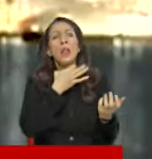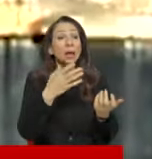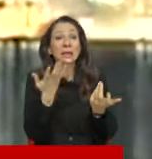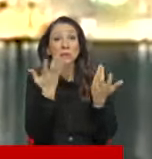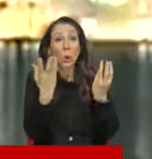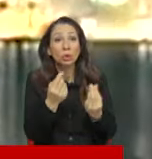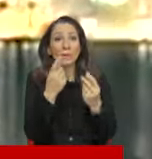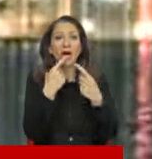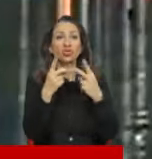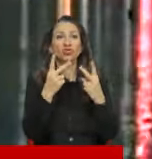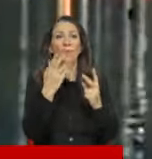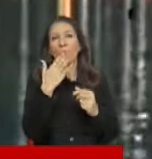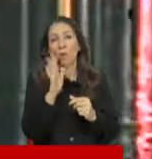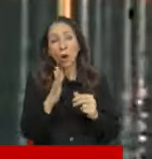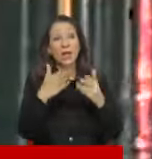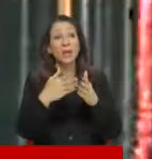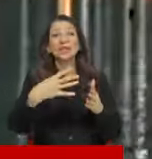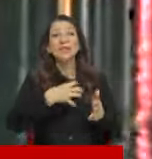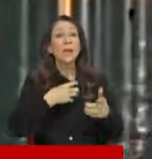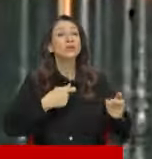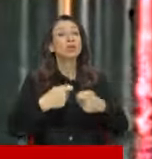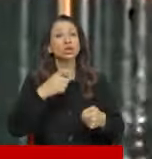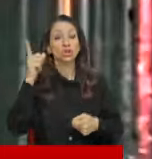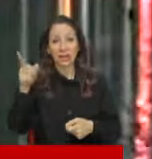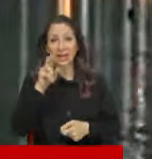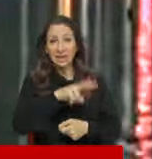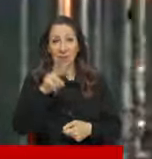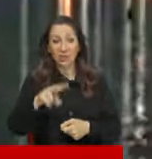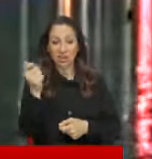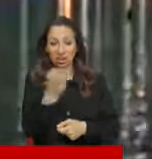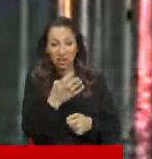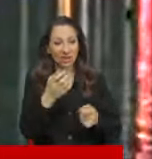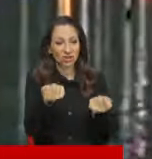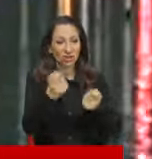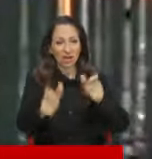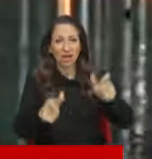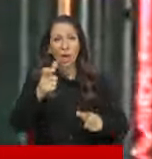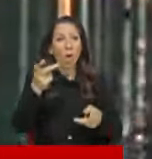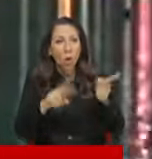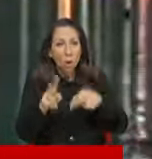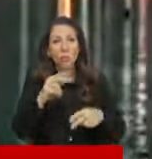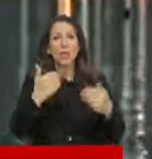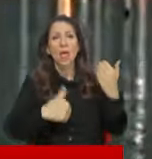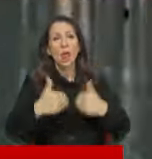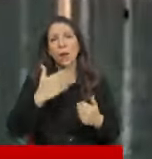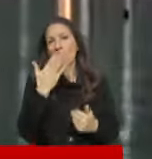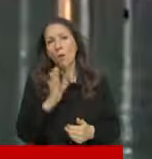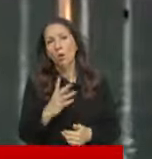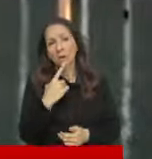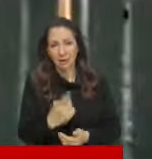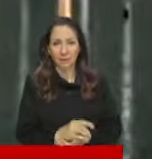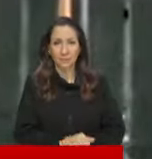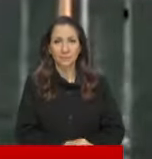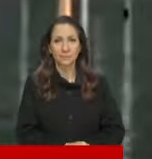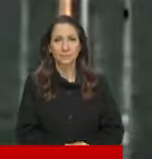ilgili bir ayrıntı yok geminin sahibi şirkette 22 kişilik büret batta can kaybı ve yaralı olmadığını